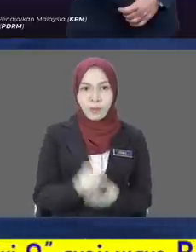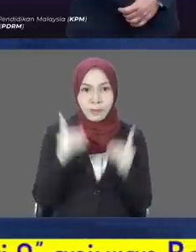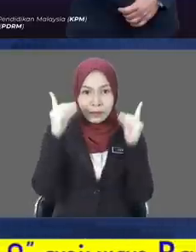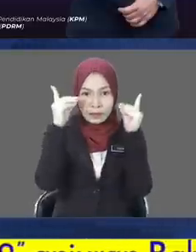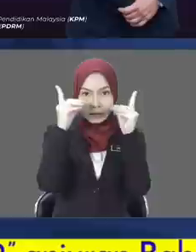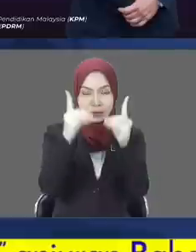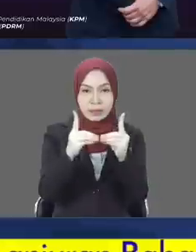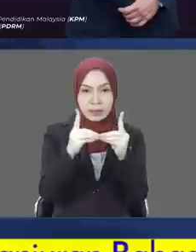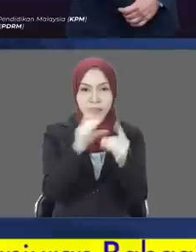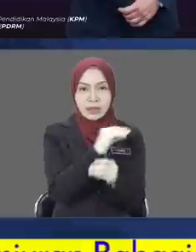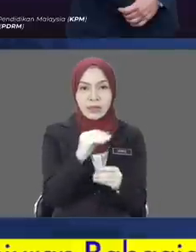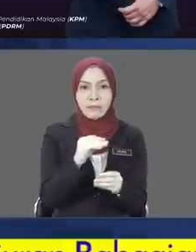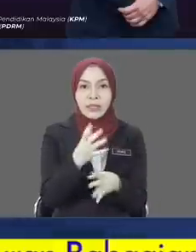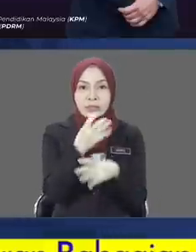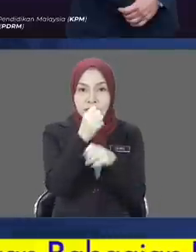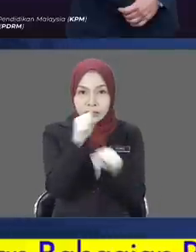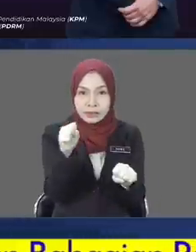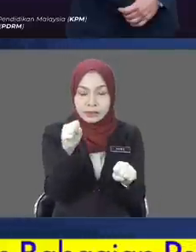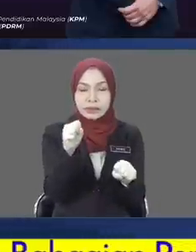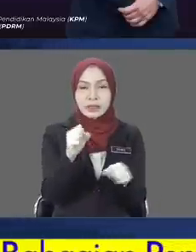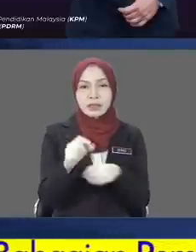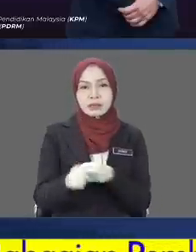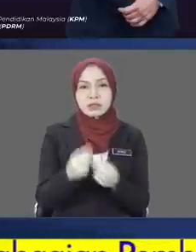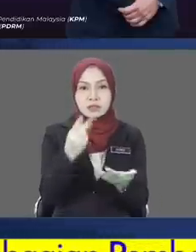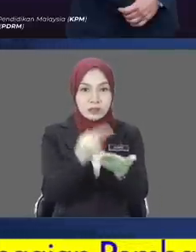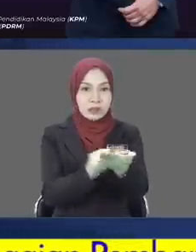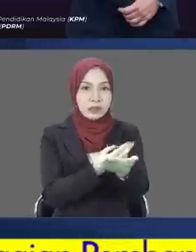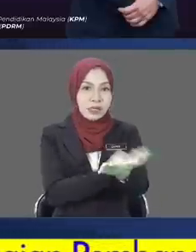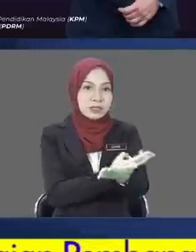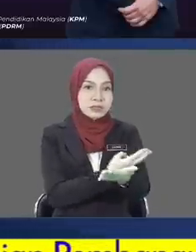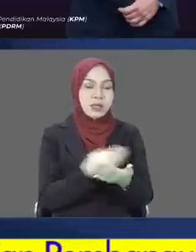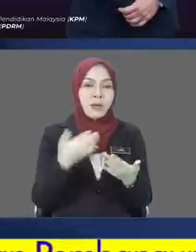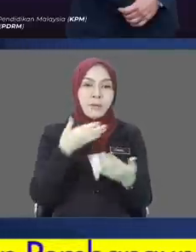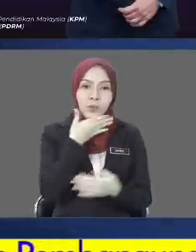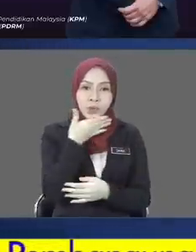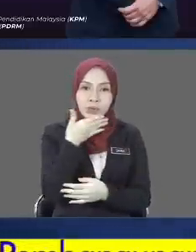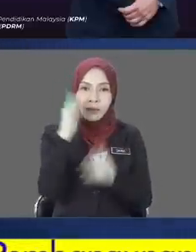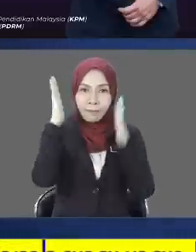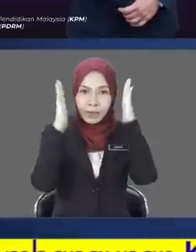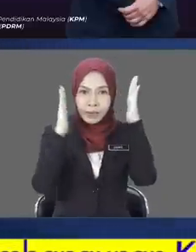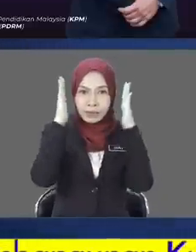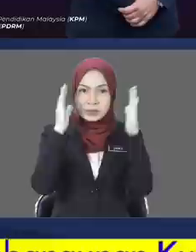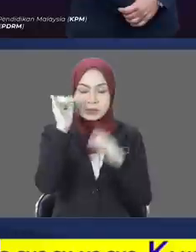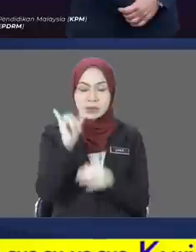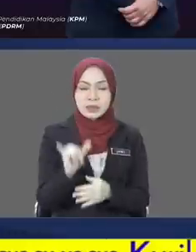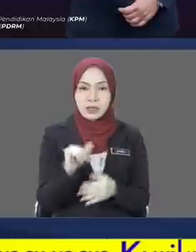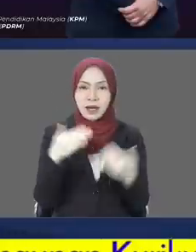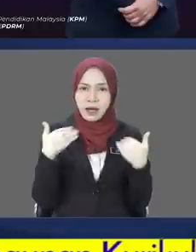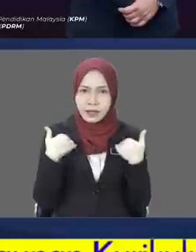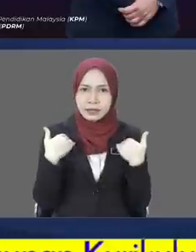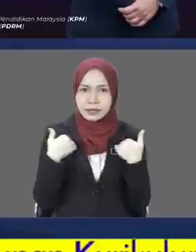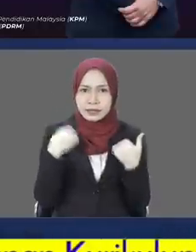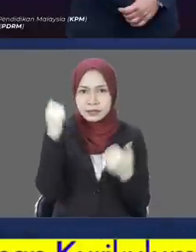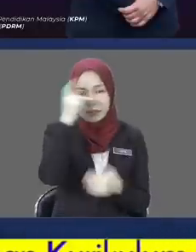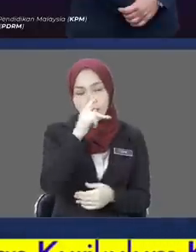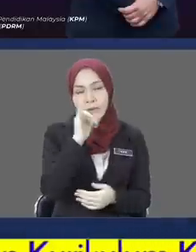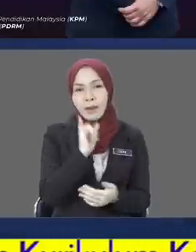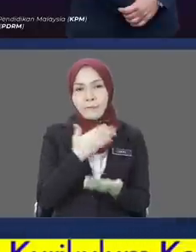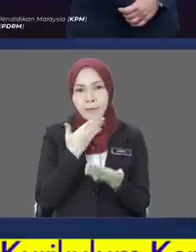menyediakan generasi muda Malaysia yang berada berakhlak dan berintegrity